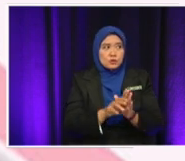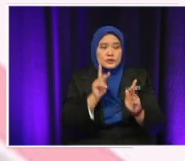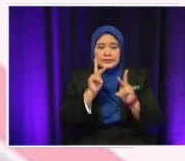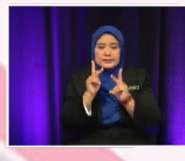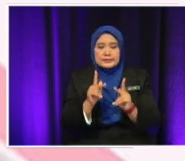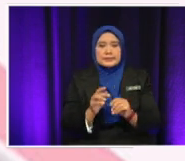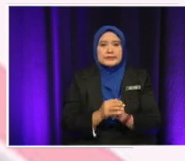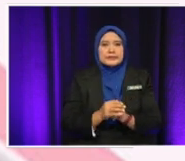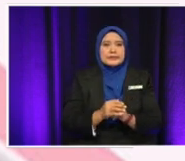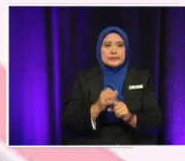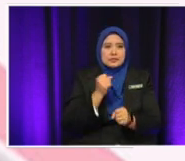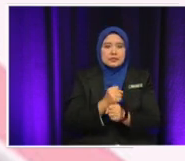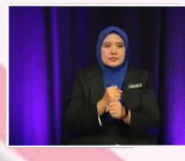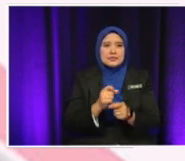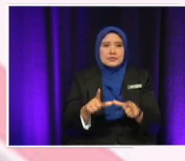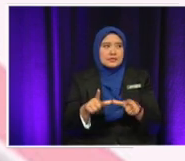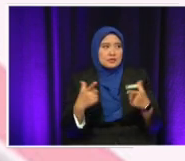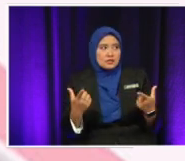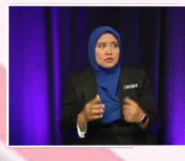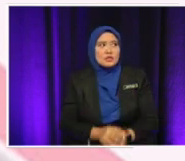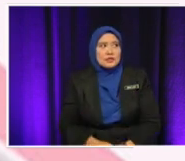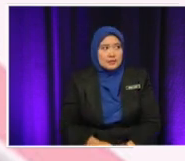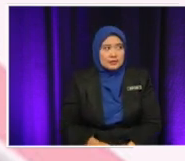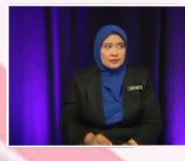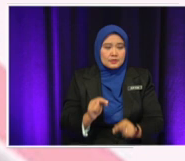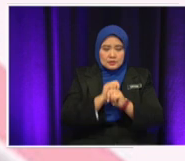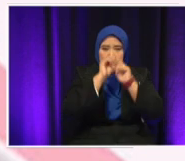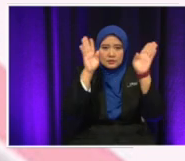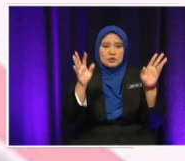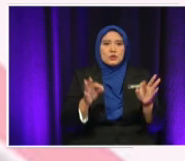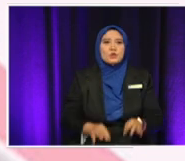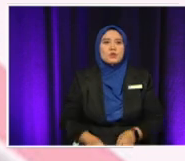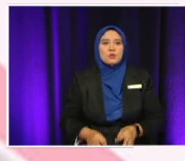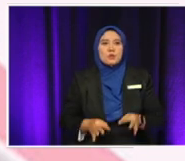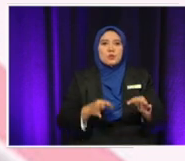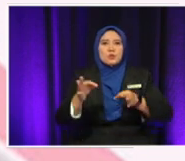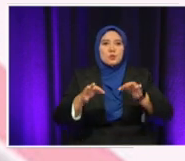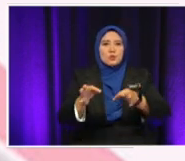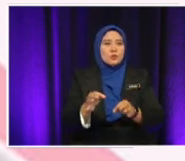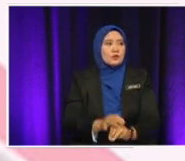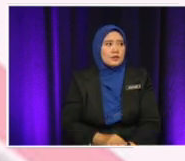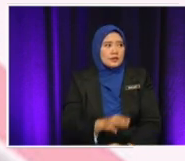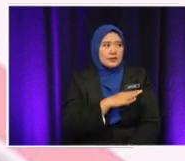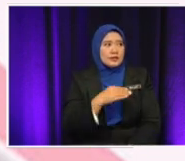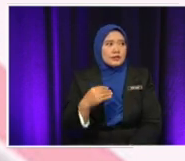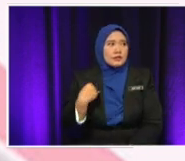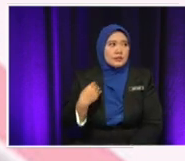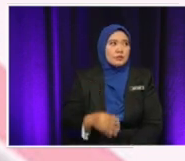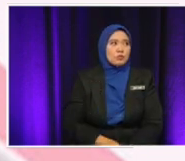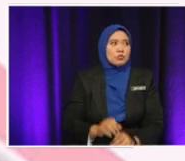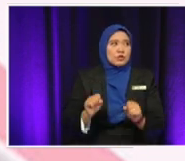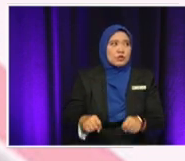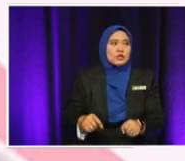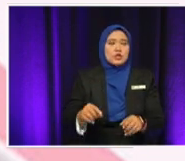ringkaskan Uraikan beserta sebab atau alasan ditulis dalam dua ayat yaitu isi dan juga uraian boleh